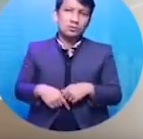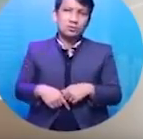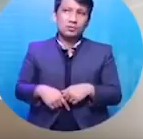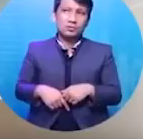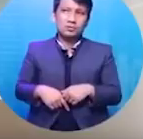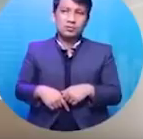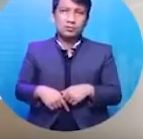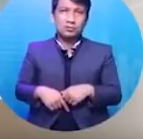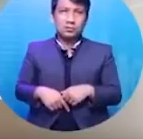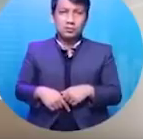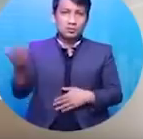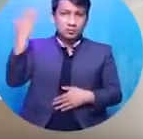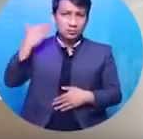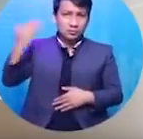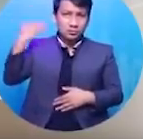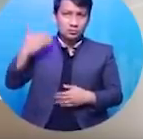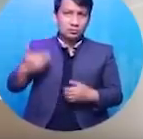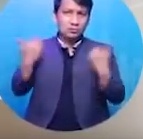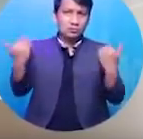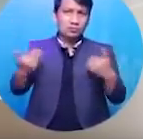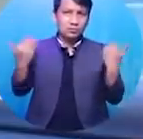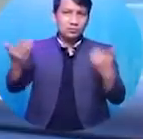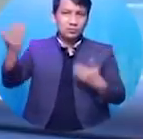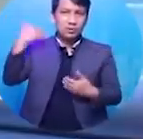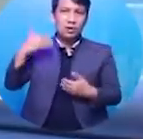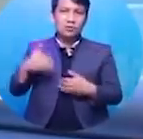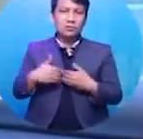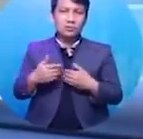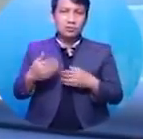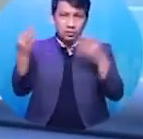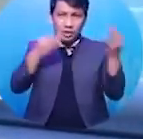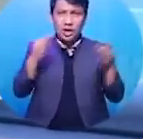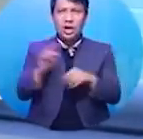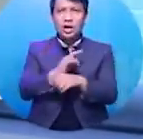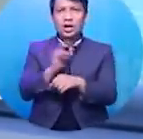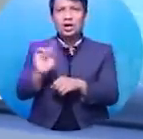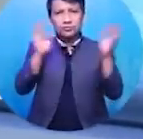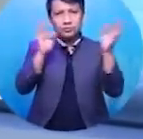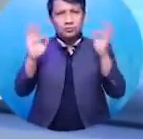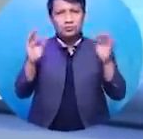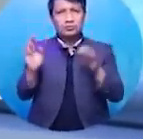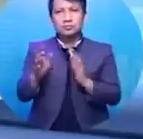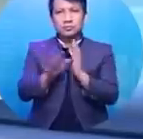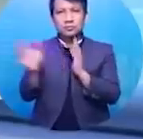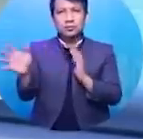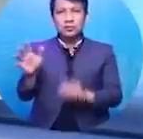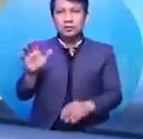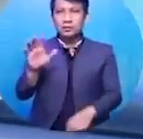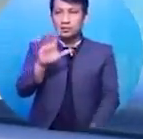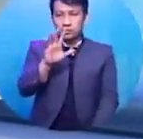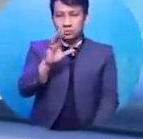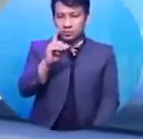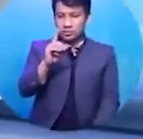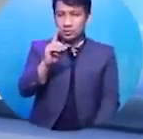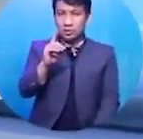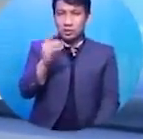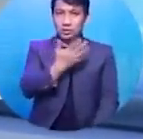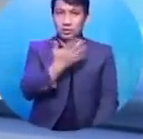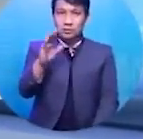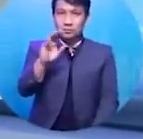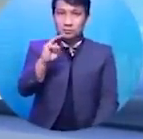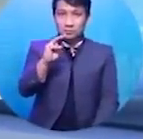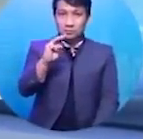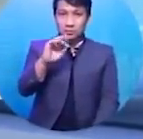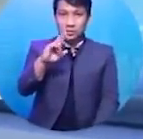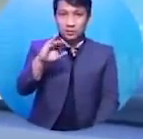pilay. Dati ba kayo gumagamit? Nung kabataan. Nung kabataan. Ano pa yung ginagamit yung kabataan nyo? Damo. Oh, okay. Ngayon, hindi ka nang